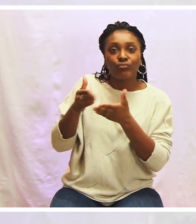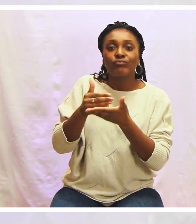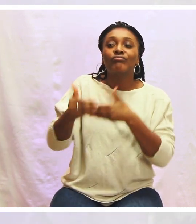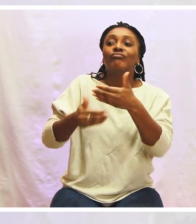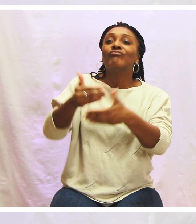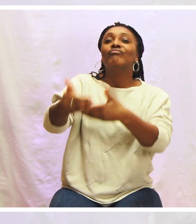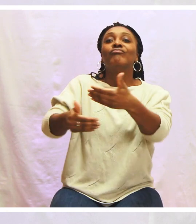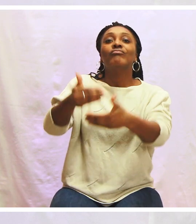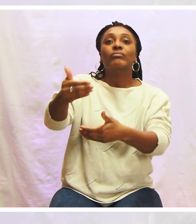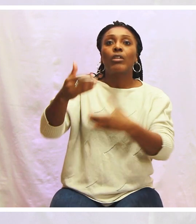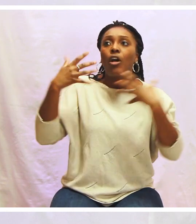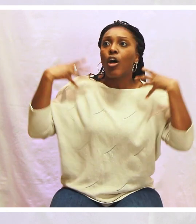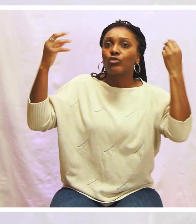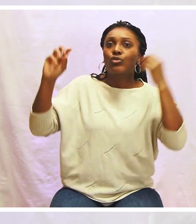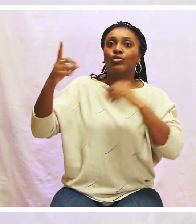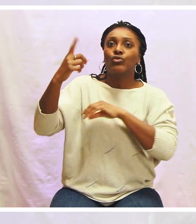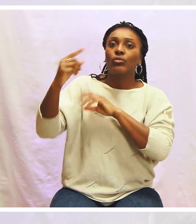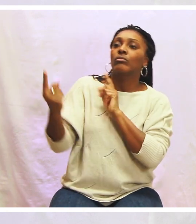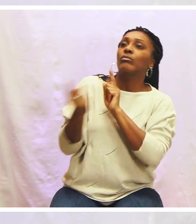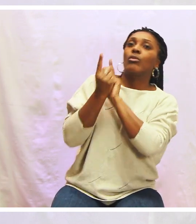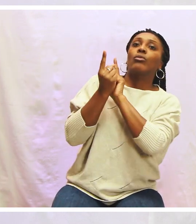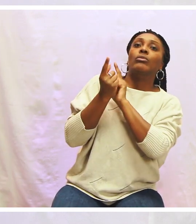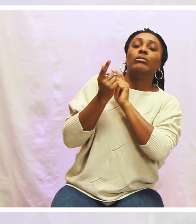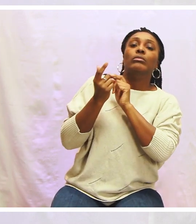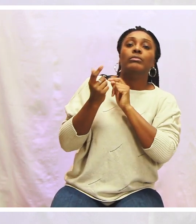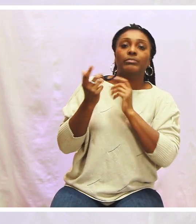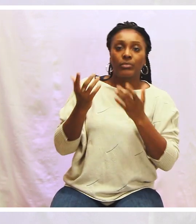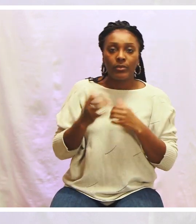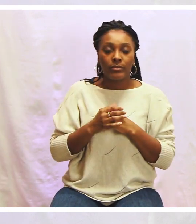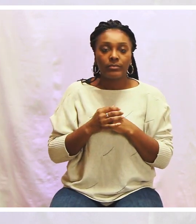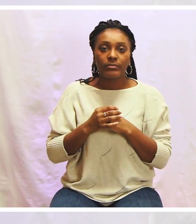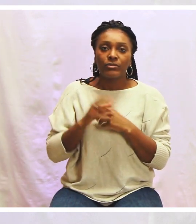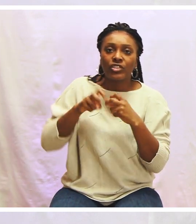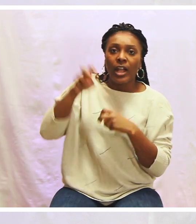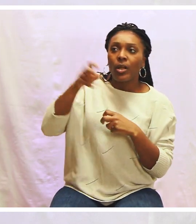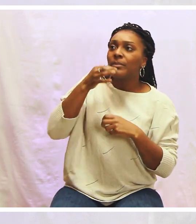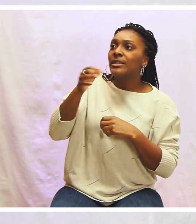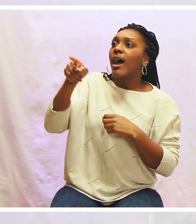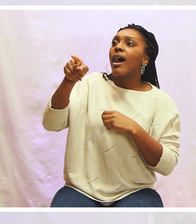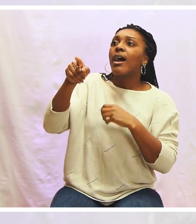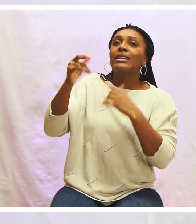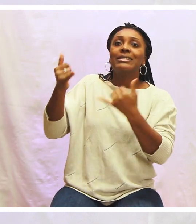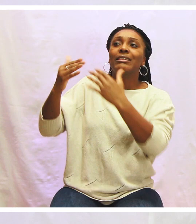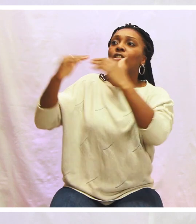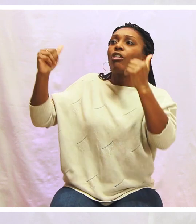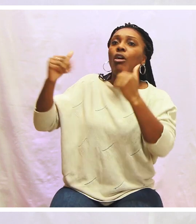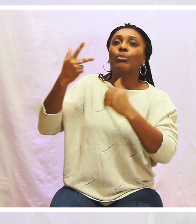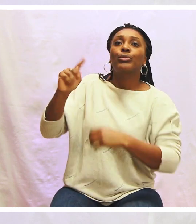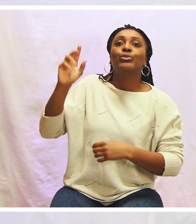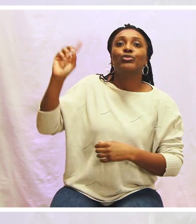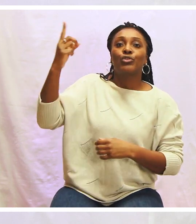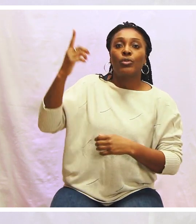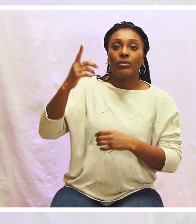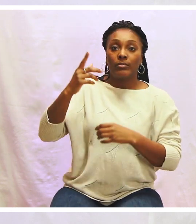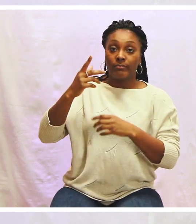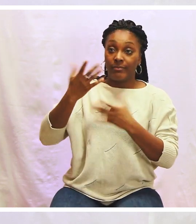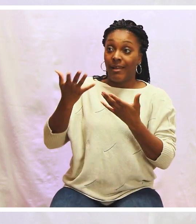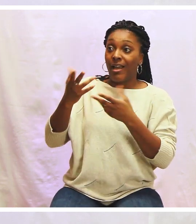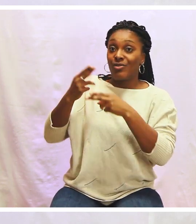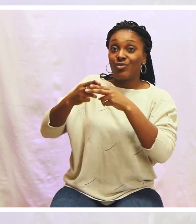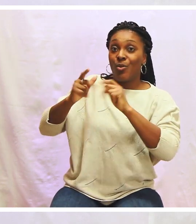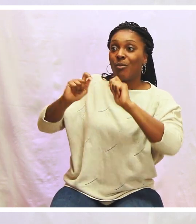Dieu le rencontrèrent. En les voyant, Jacob dit, « C'est le camp de Dieu. » Et il donna à ce lieu le nom